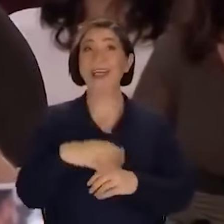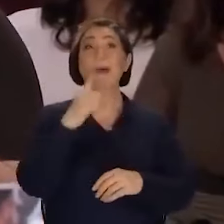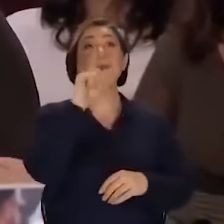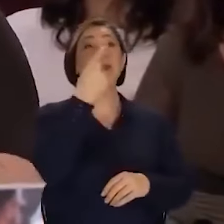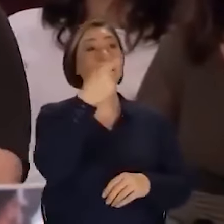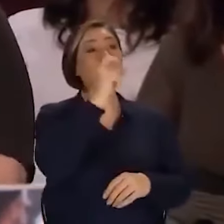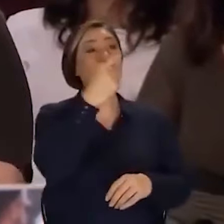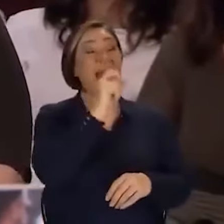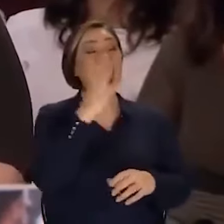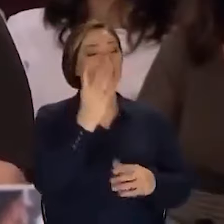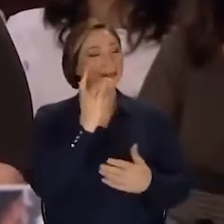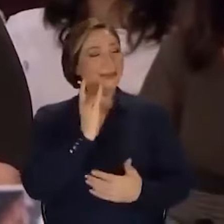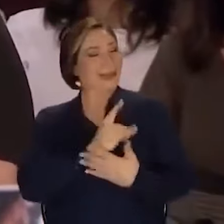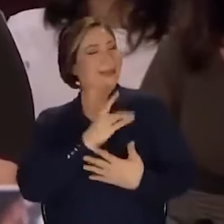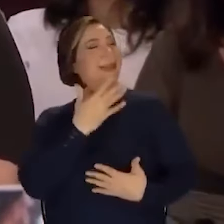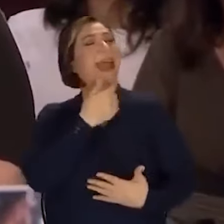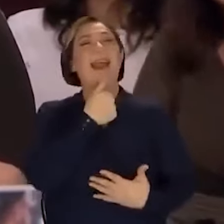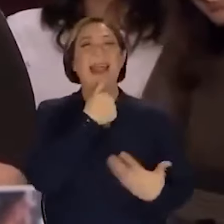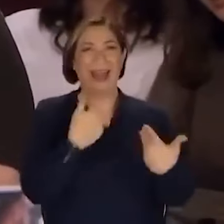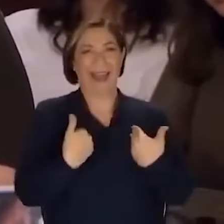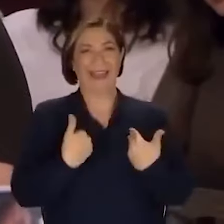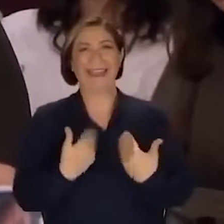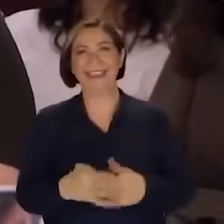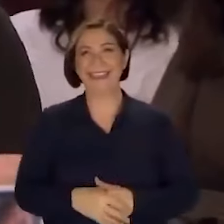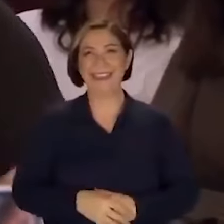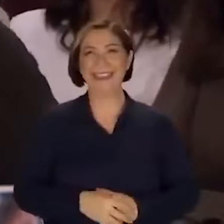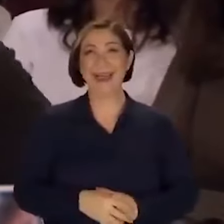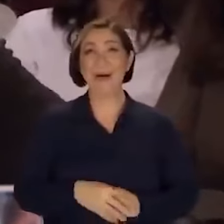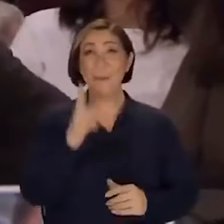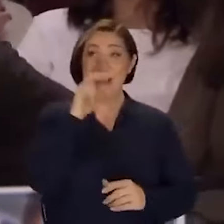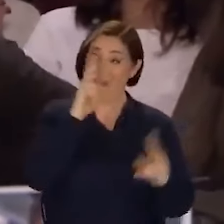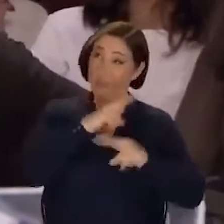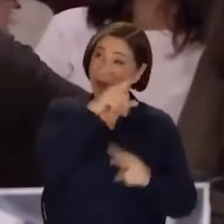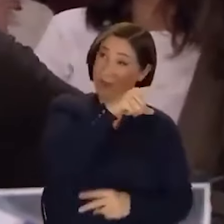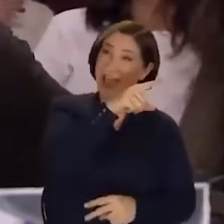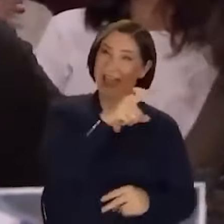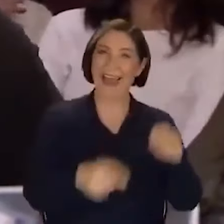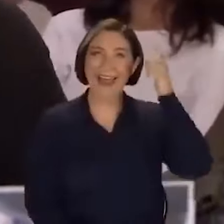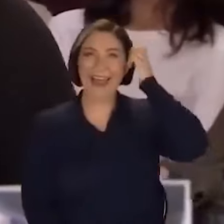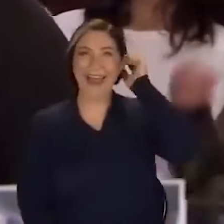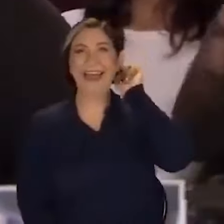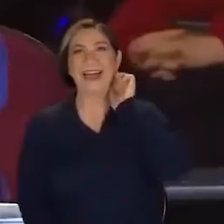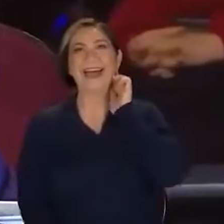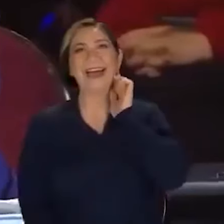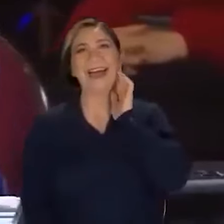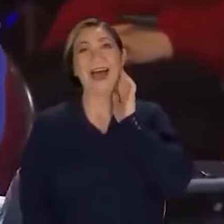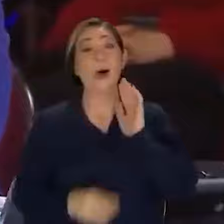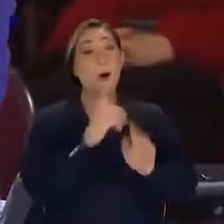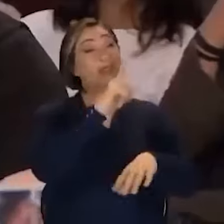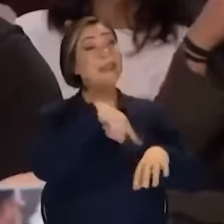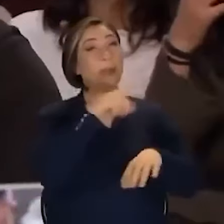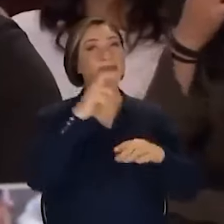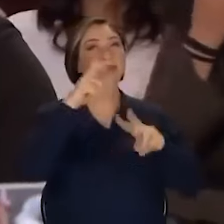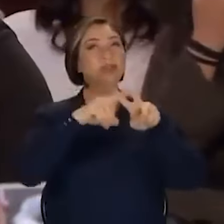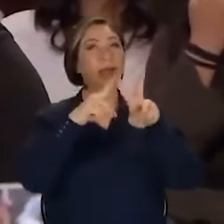90'larda biz en seksi y erkeklerd K Evet bak gülüyorlar şu an ve o zamanlar